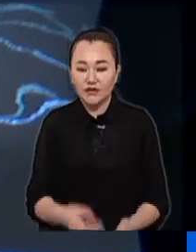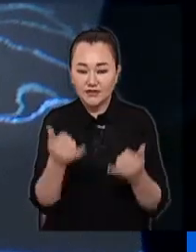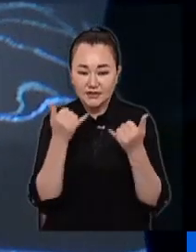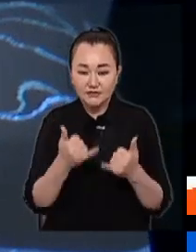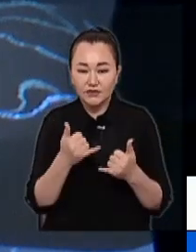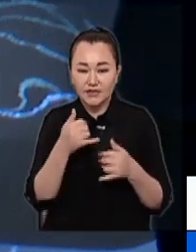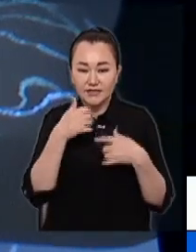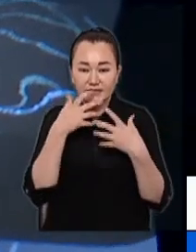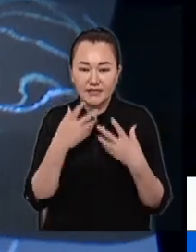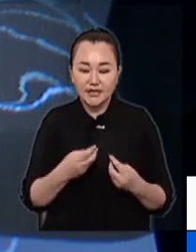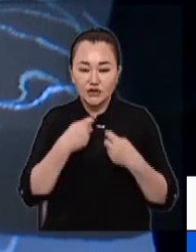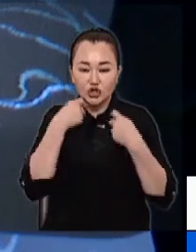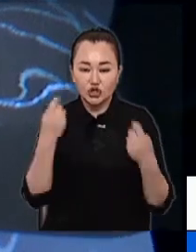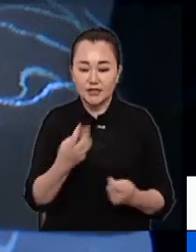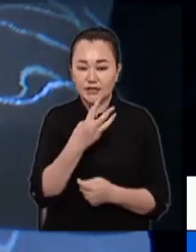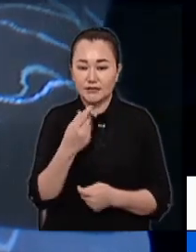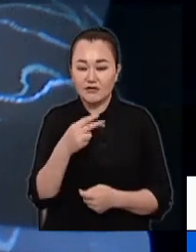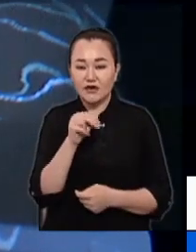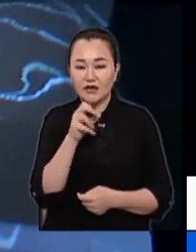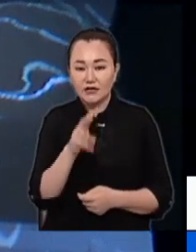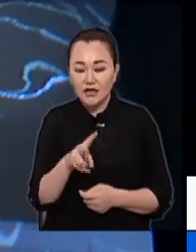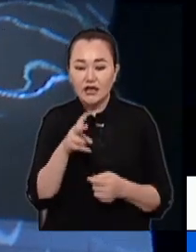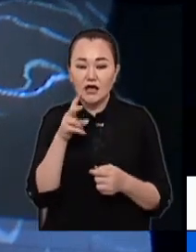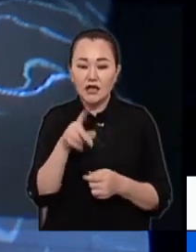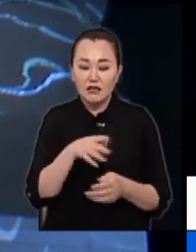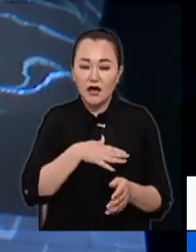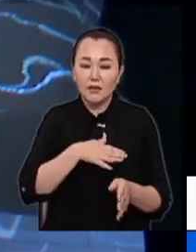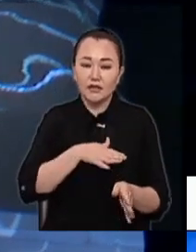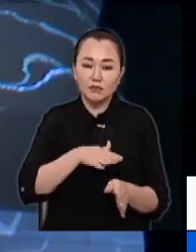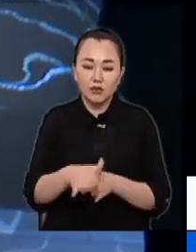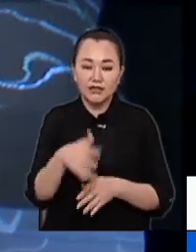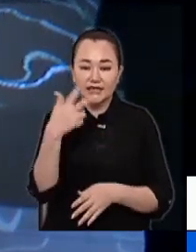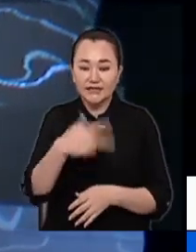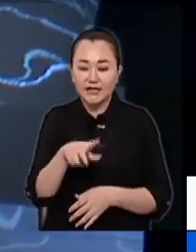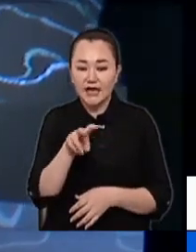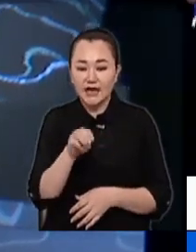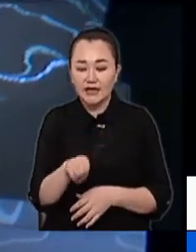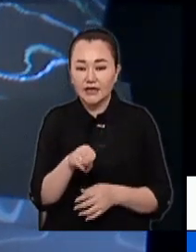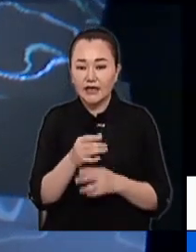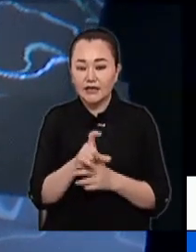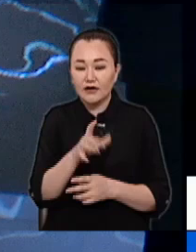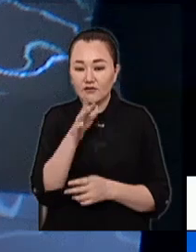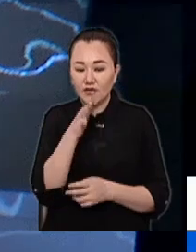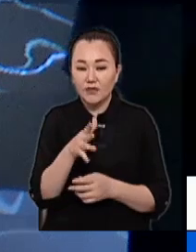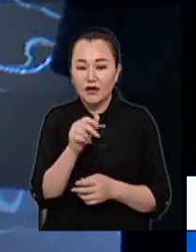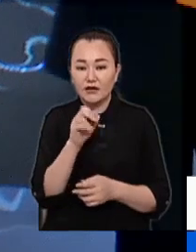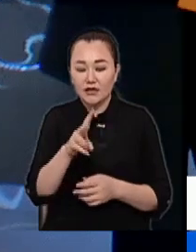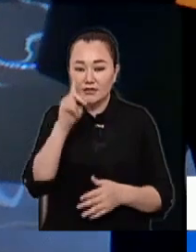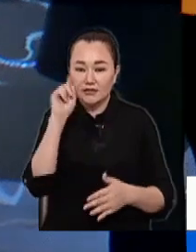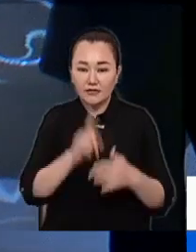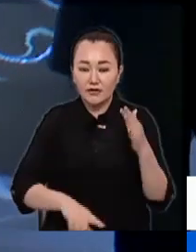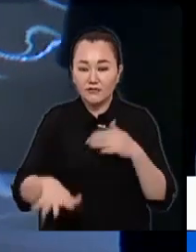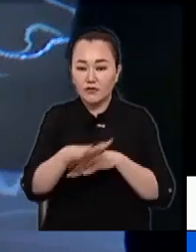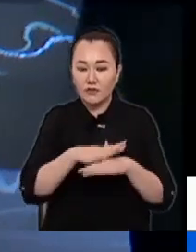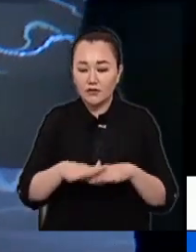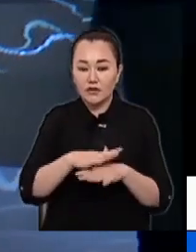Сегодня день рождения 31-го канала. Нам исполнилось 30 лет. За это время канал завоевал доверие зрителей